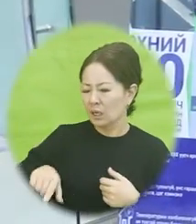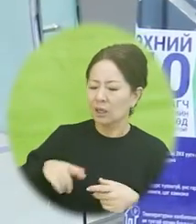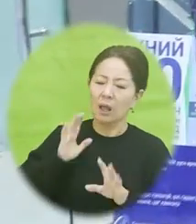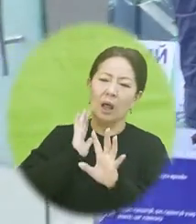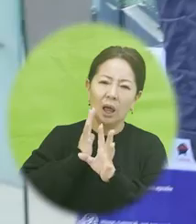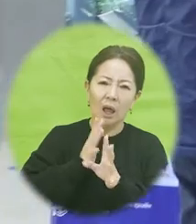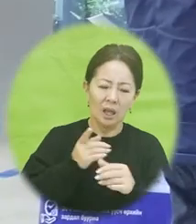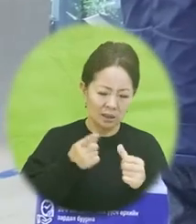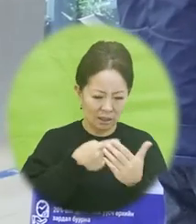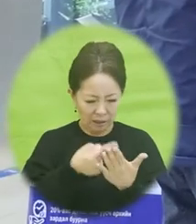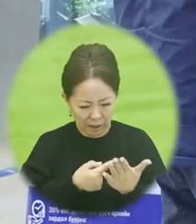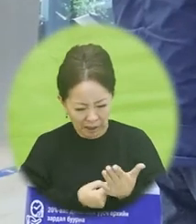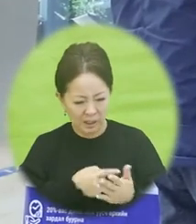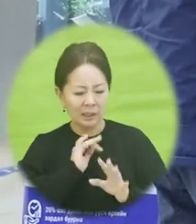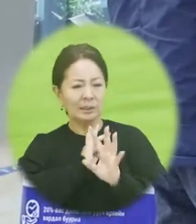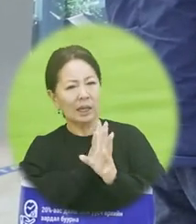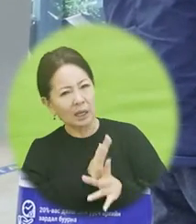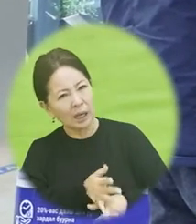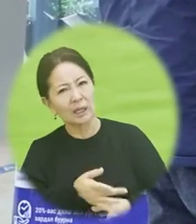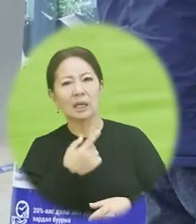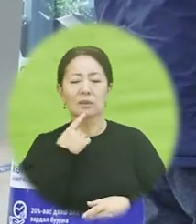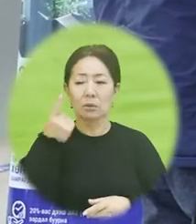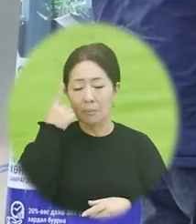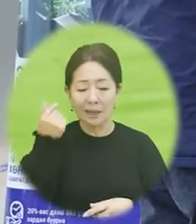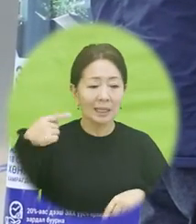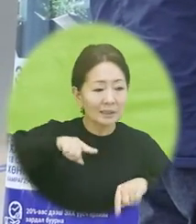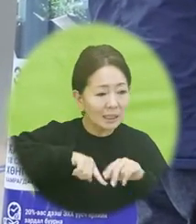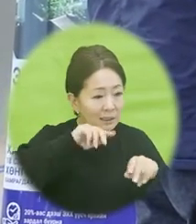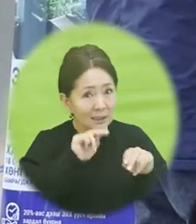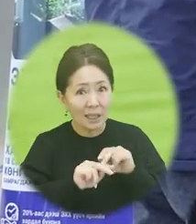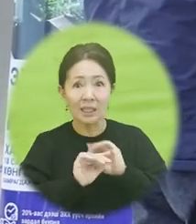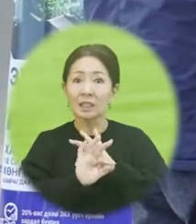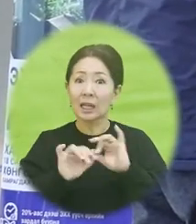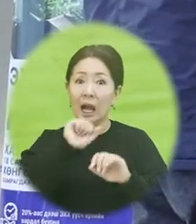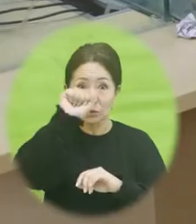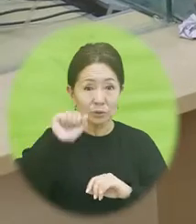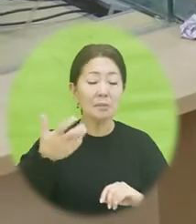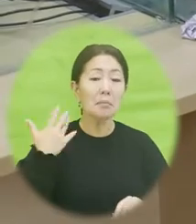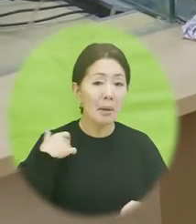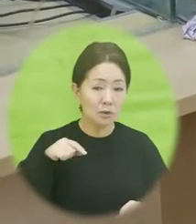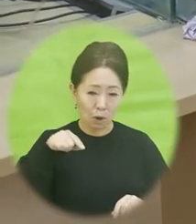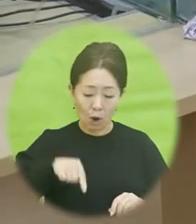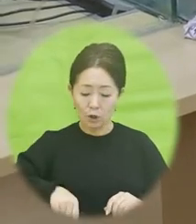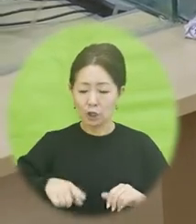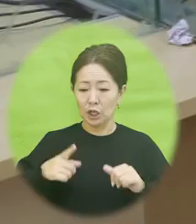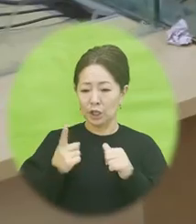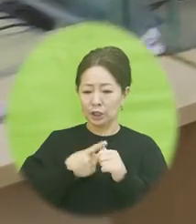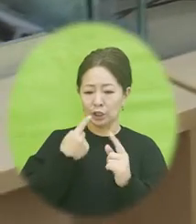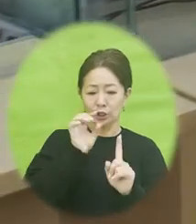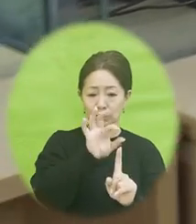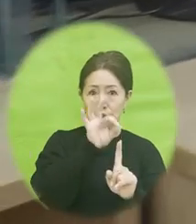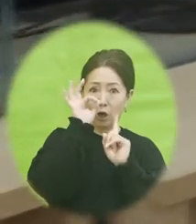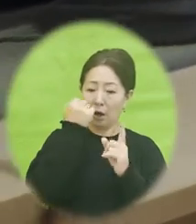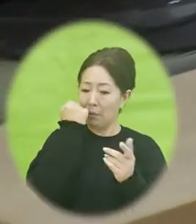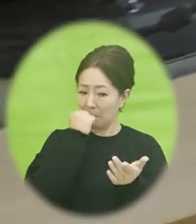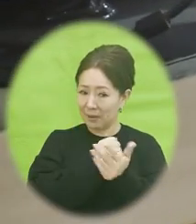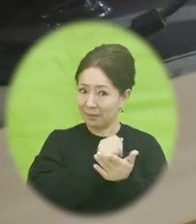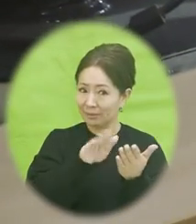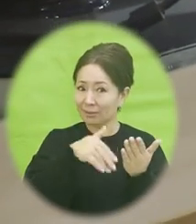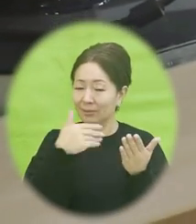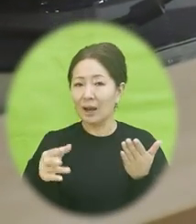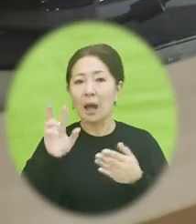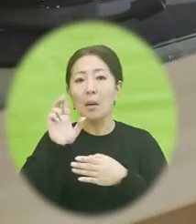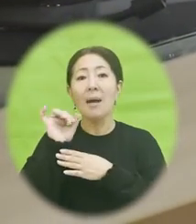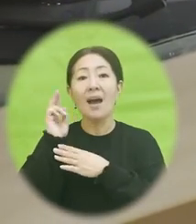давхардал үүсдэг учраас дараалал зогсох, мөн дараа өдөр нь дахин нэр шаардлагач цөөнгүй гардаг байсан. Түүнчлэн нэрээ сонгож баталгаажуулсны дараа